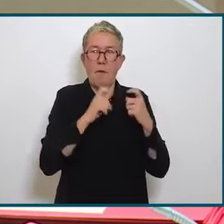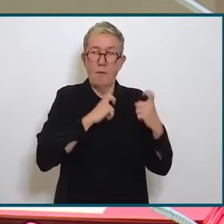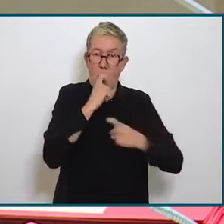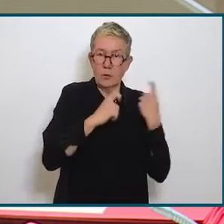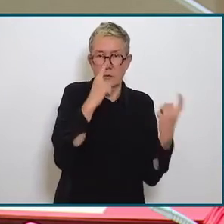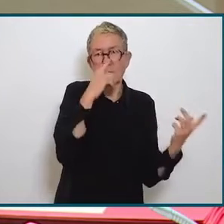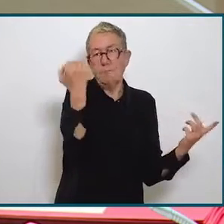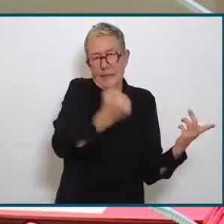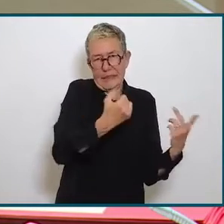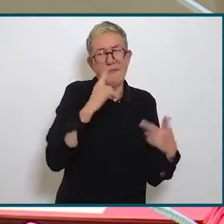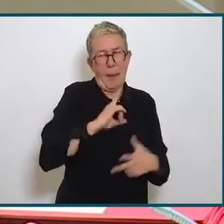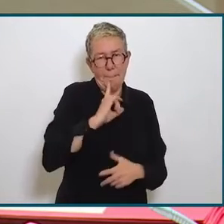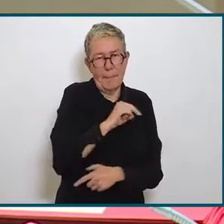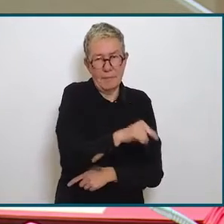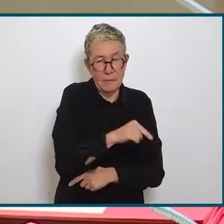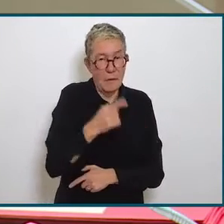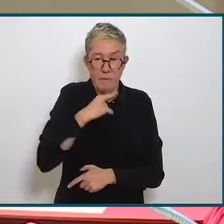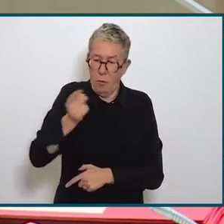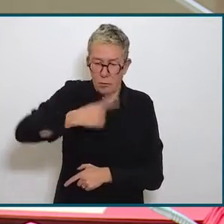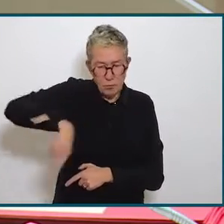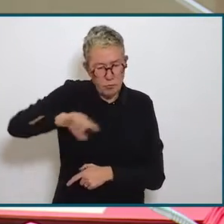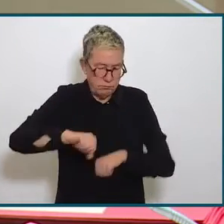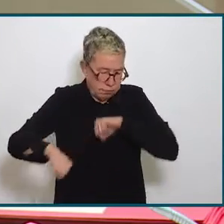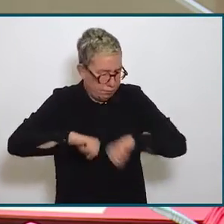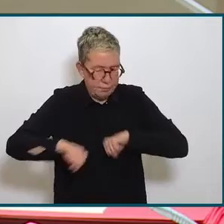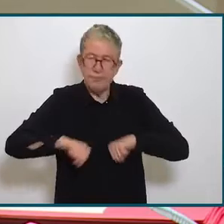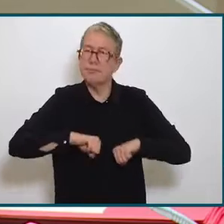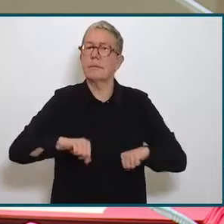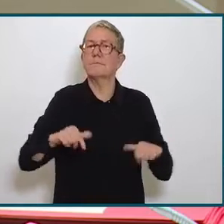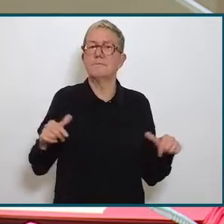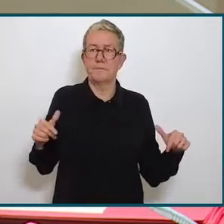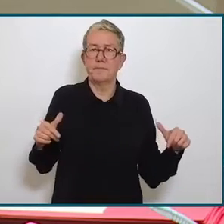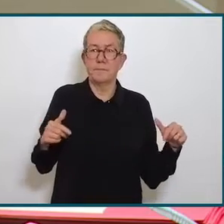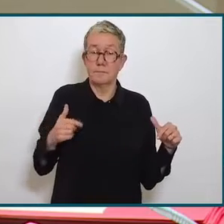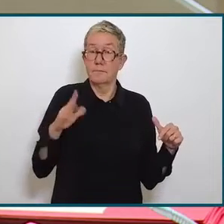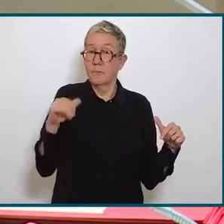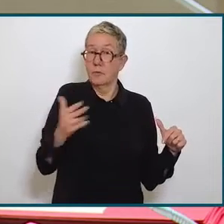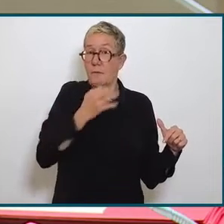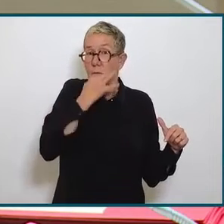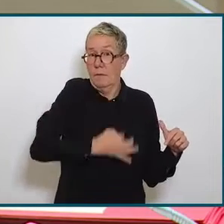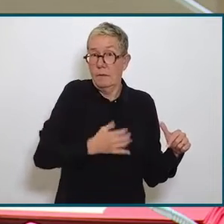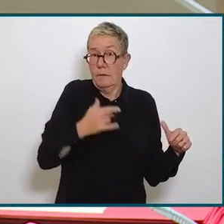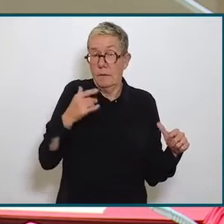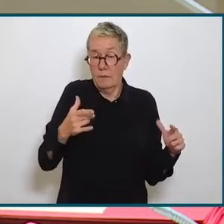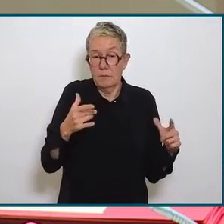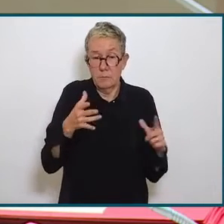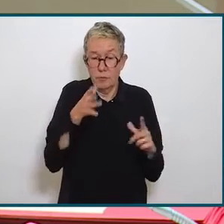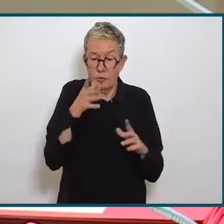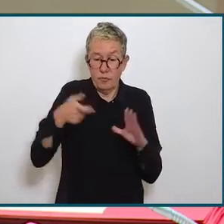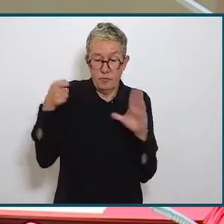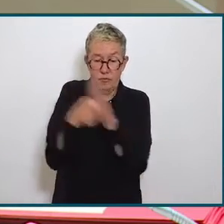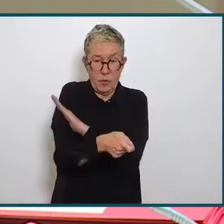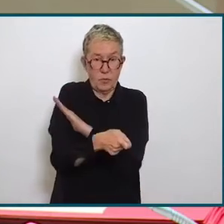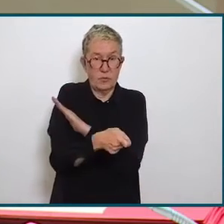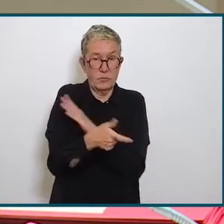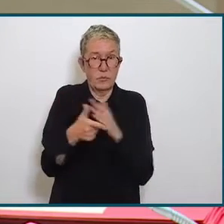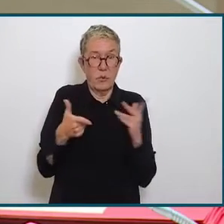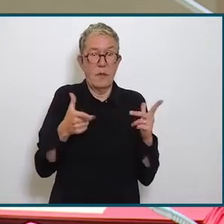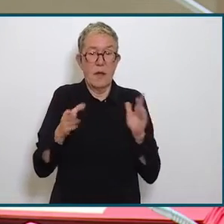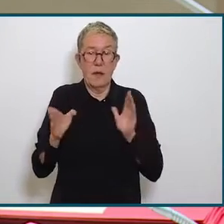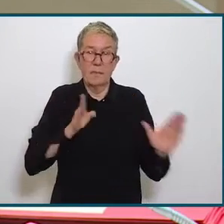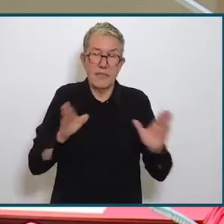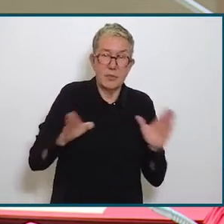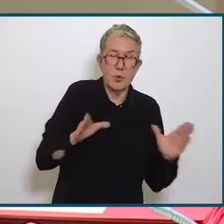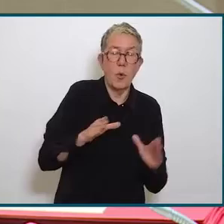femmes, nécessitent un engagement de tous les instants. Et c'est cela que nous visons quand nous finançons des effectifs municipaux de médiation ou